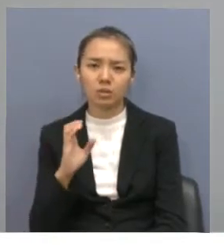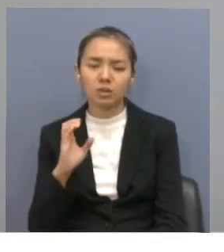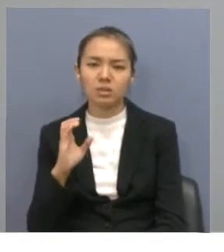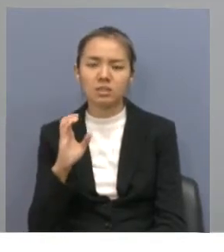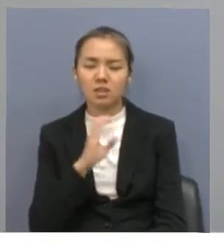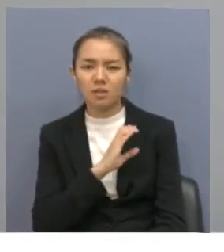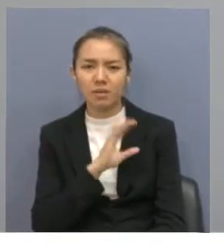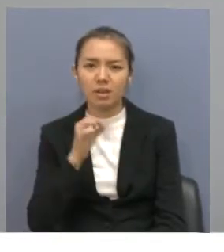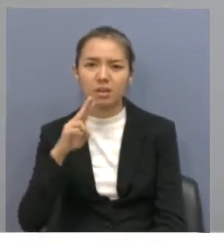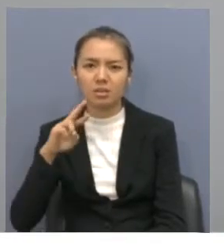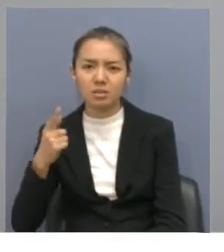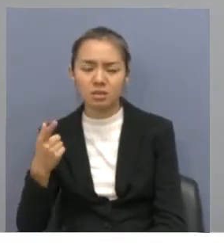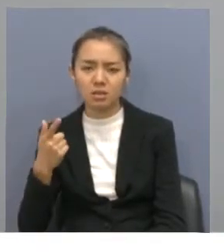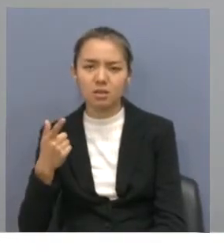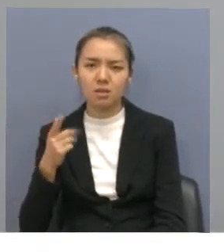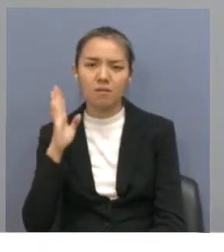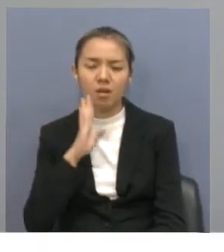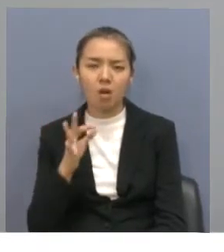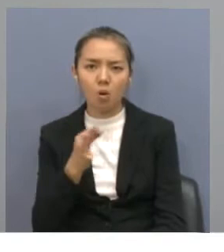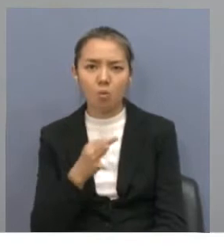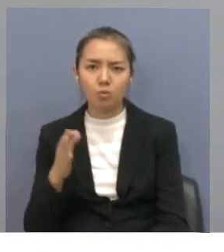жаңағы Есіл өзені бар,